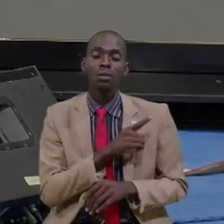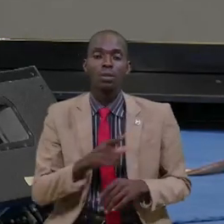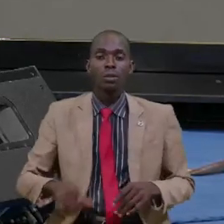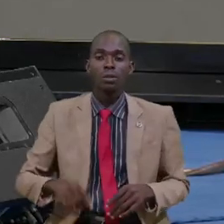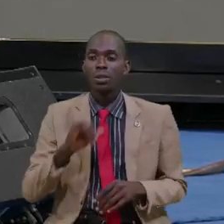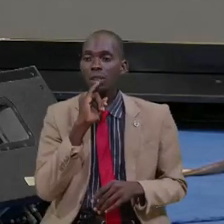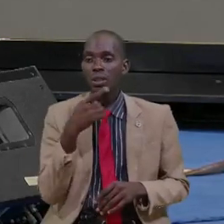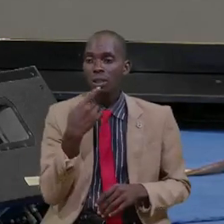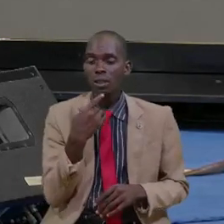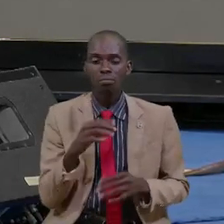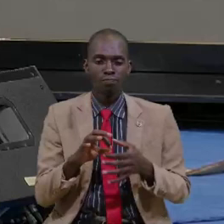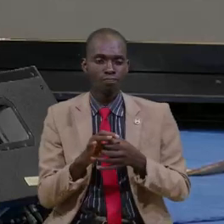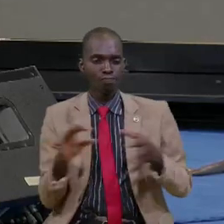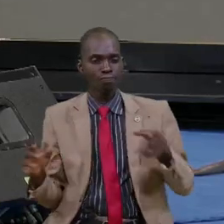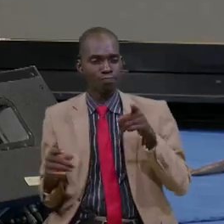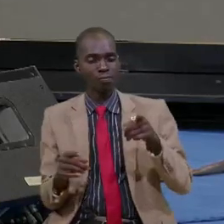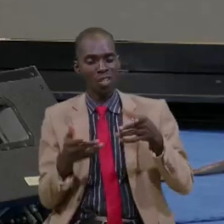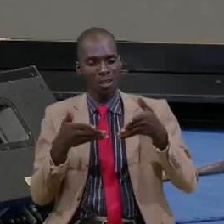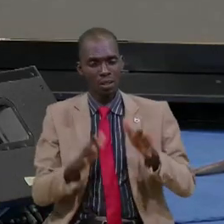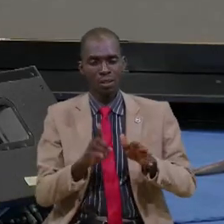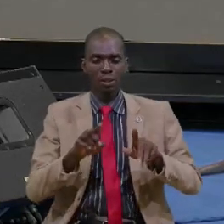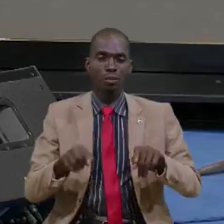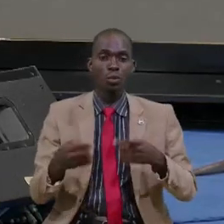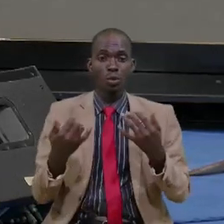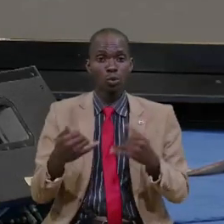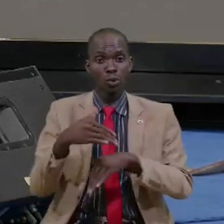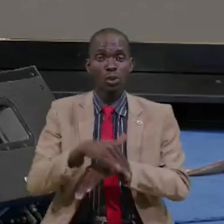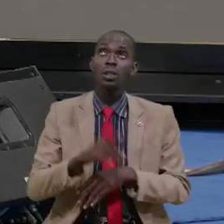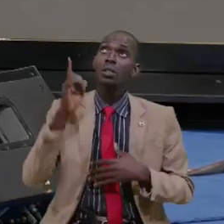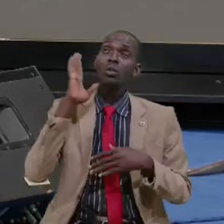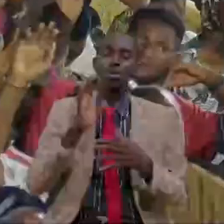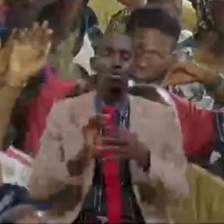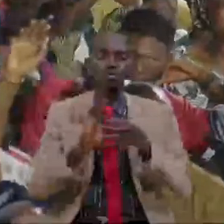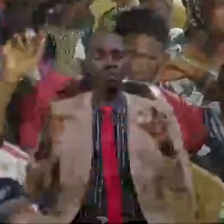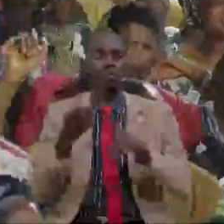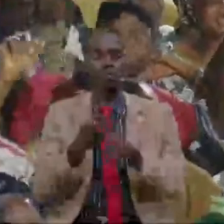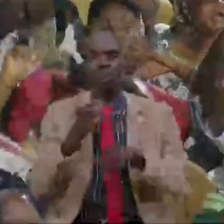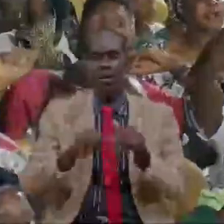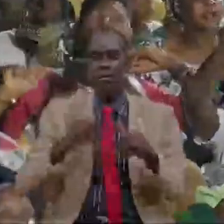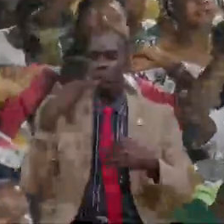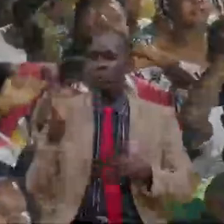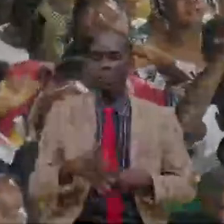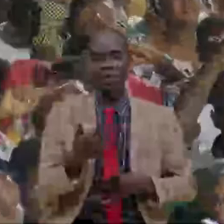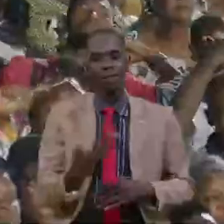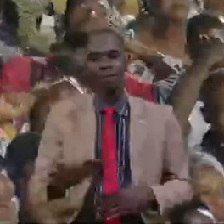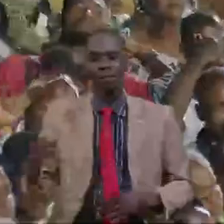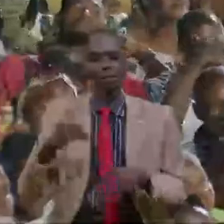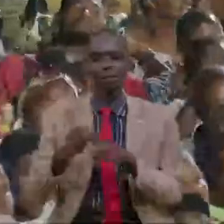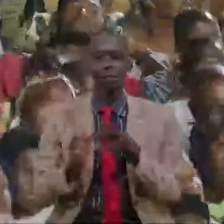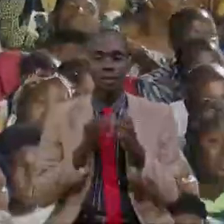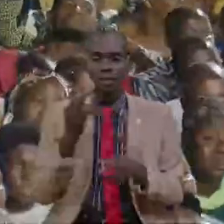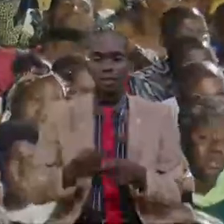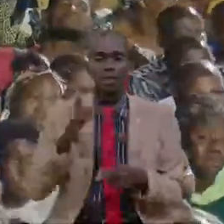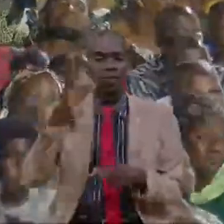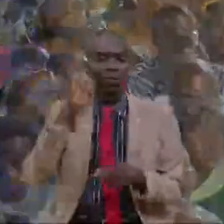dit, déliez-le et laissez-le aller. Ce soir, il va te délier de toutes choses. Il